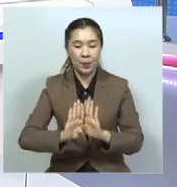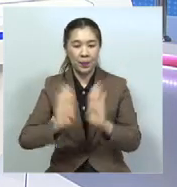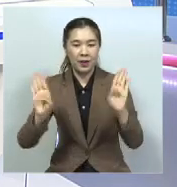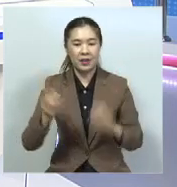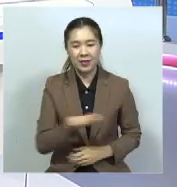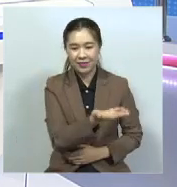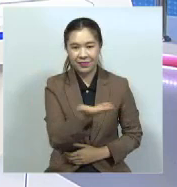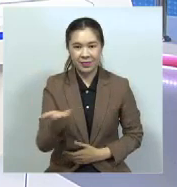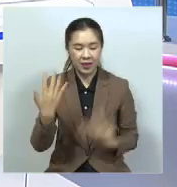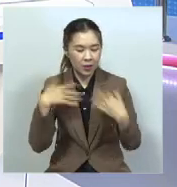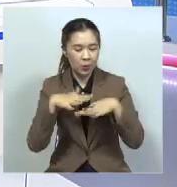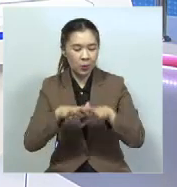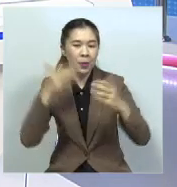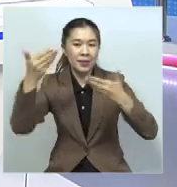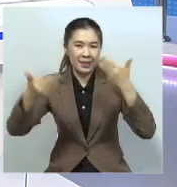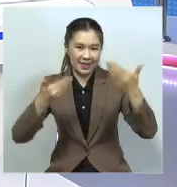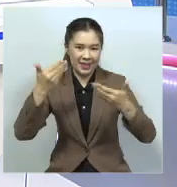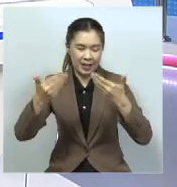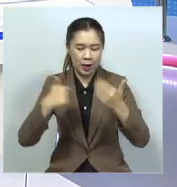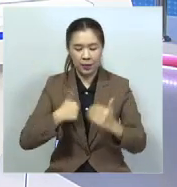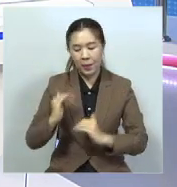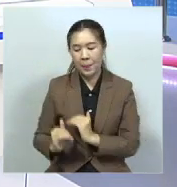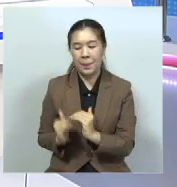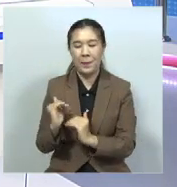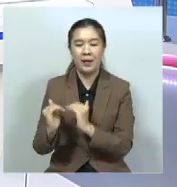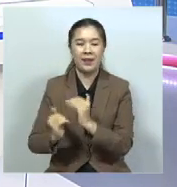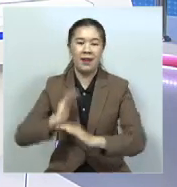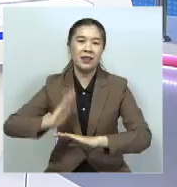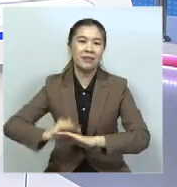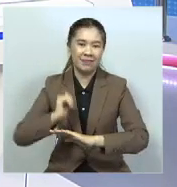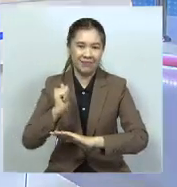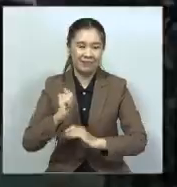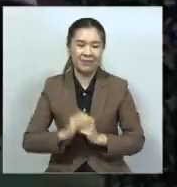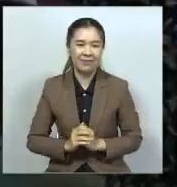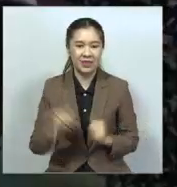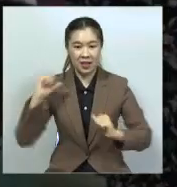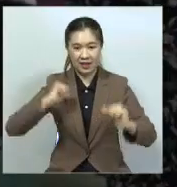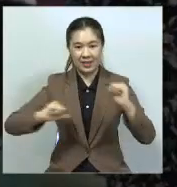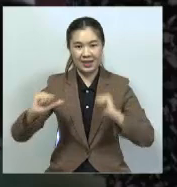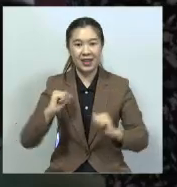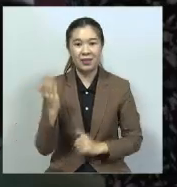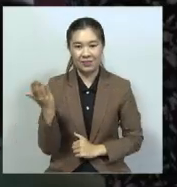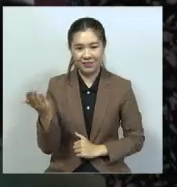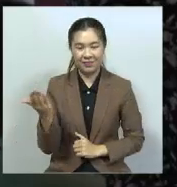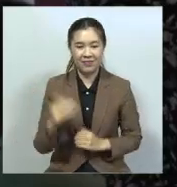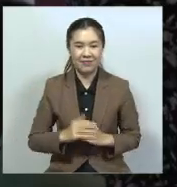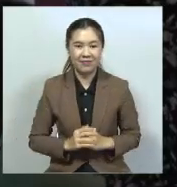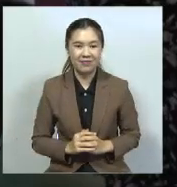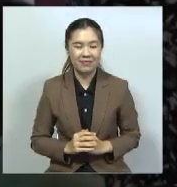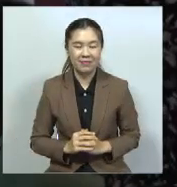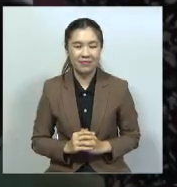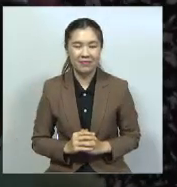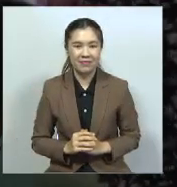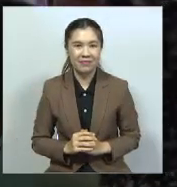ชนค่ะได้ร่วมกันทำกิจกรรมเพื่อที่จะได้พัฒนาศักยภาพไปดูการแสดงของกิจกรรมครั้งนี้กันก่อนค่ะ